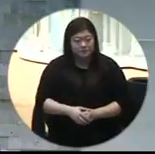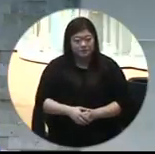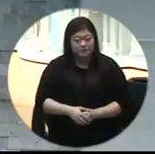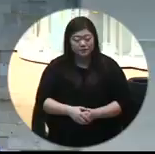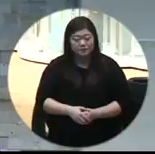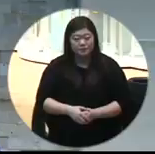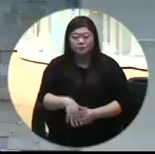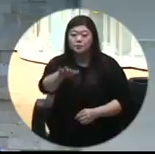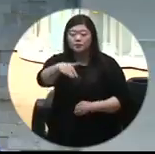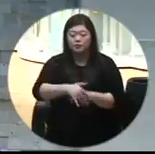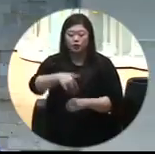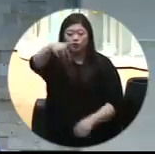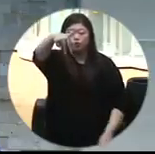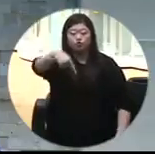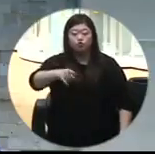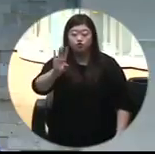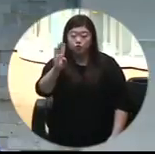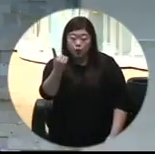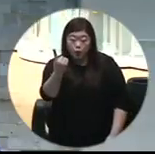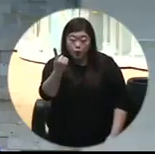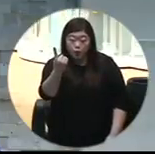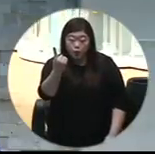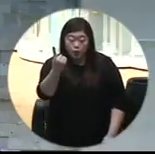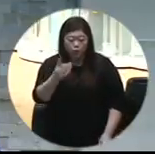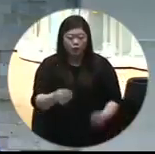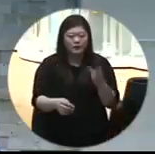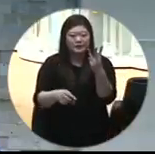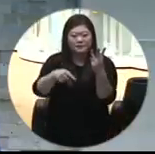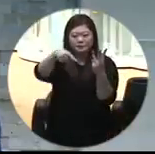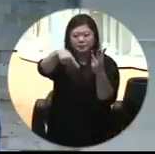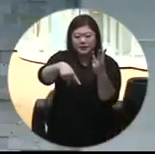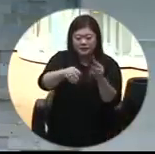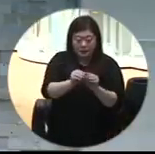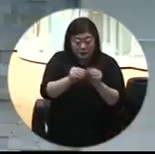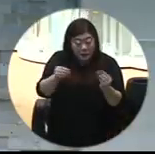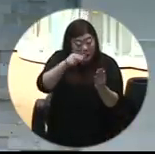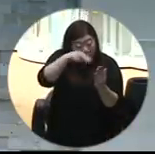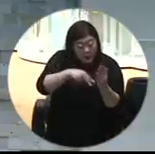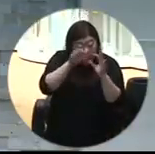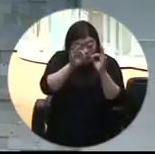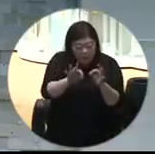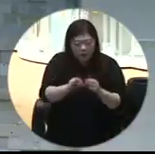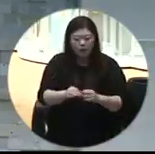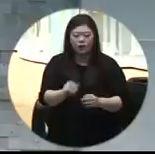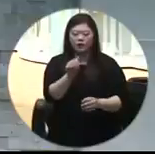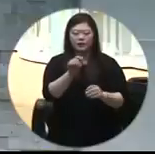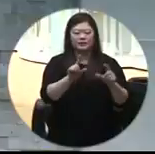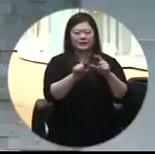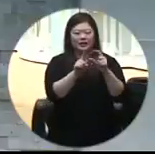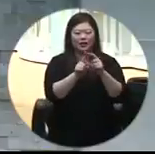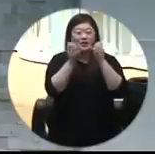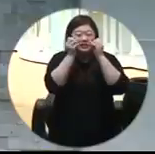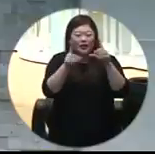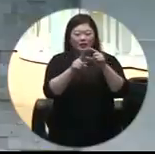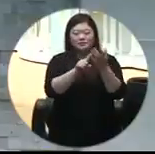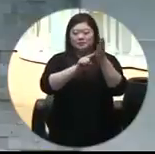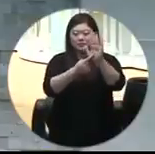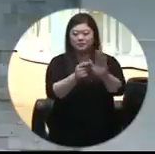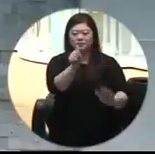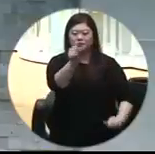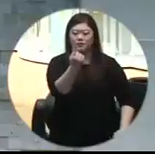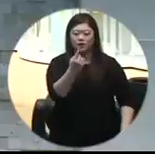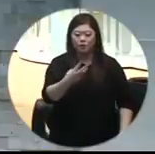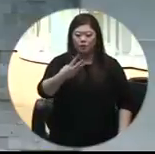주보 3페이지에 그렇게 보면, 이제 본당 쪽에 마지막 헌신에 홀리메이션 이렇게 나와 있습니다.